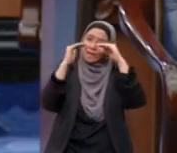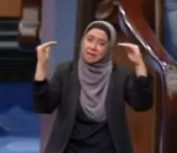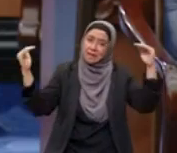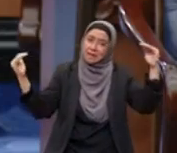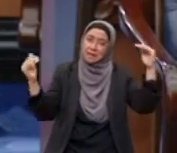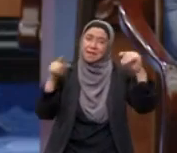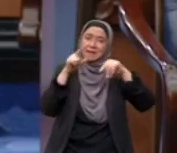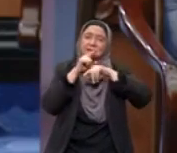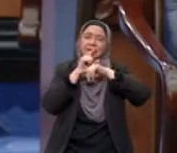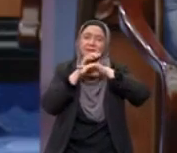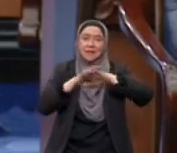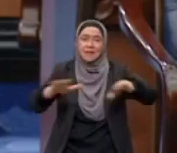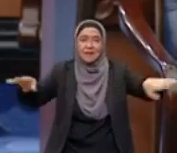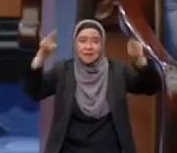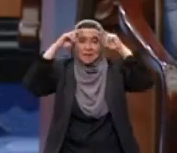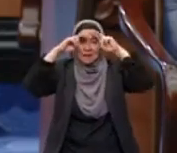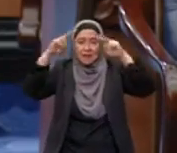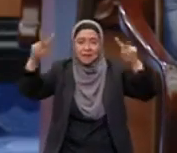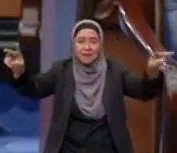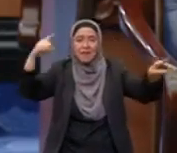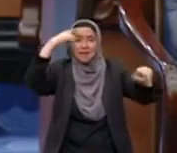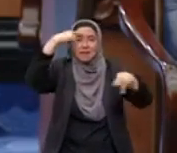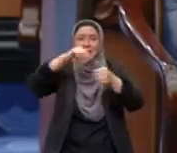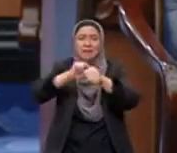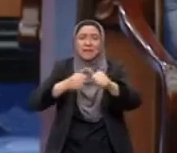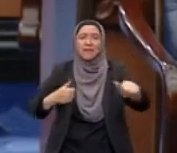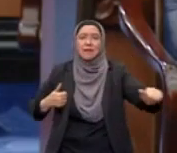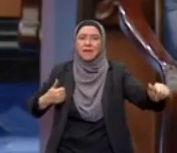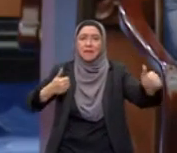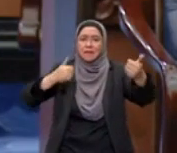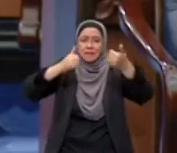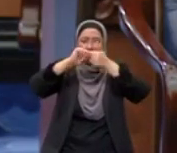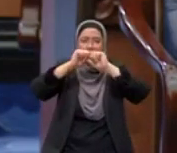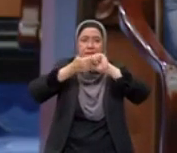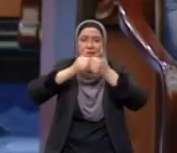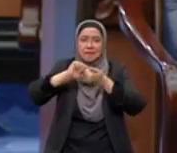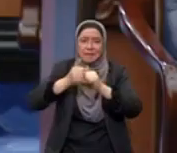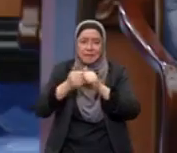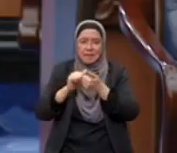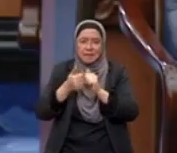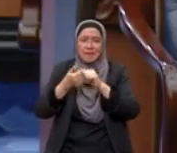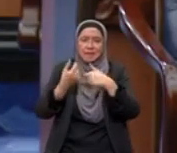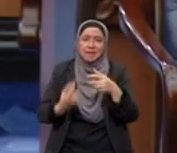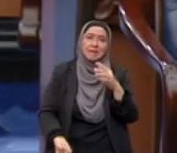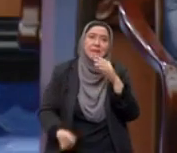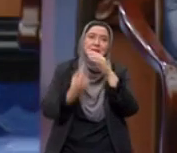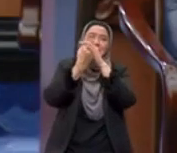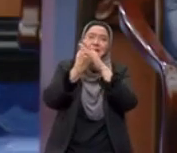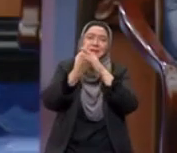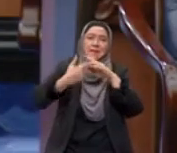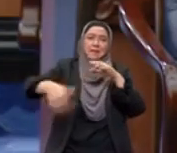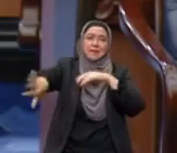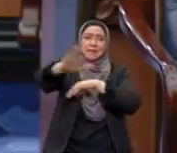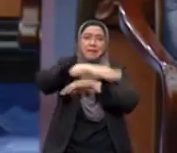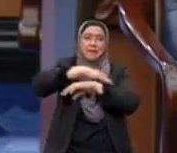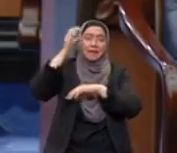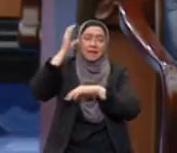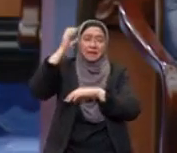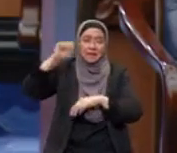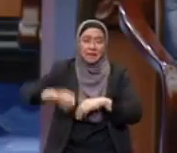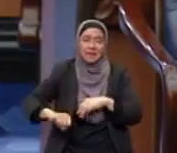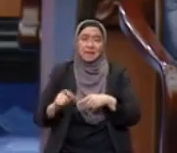mengelakkan ketegangan di laut China Selatan selaras dengan persefahaman di bawah dic ini negara-negara